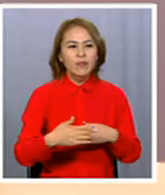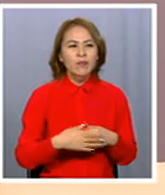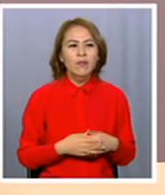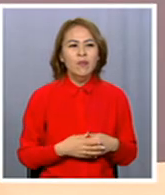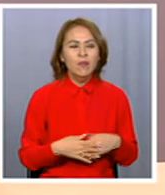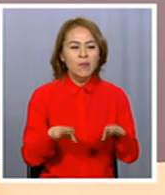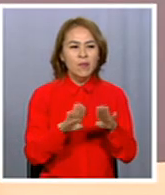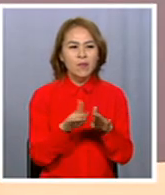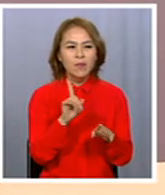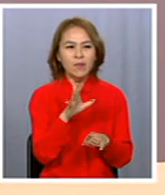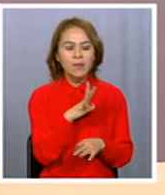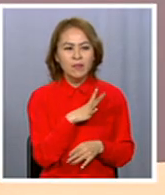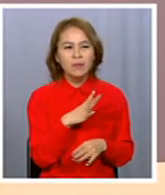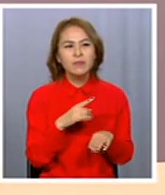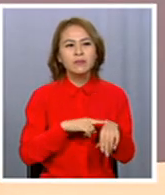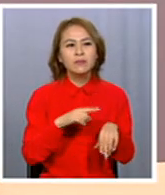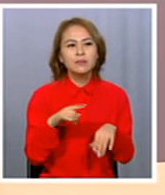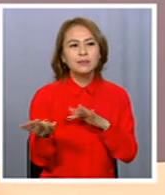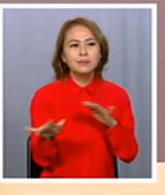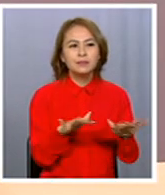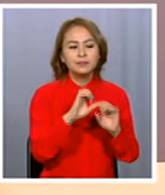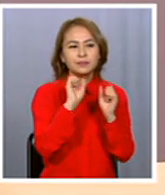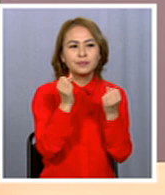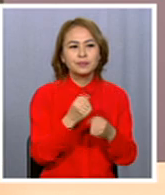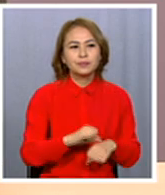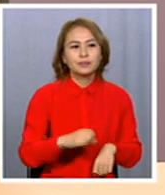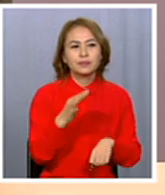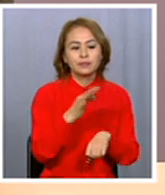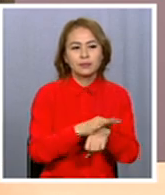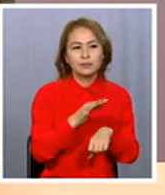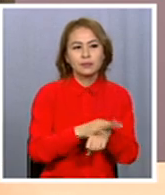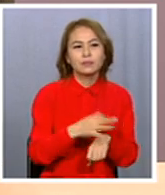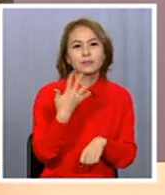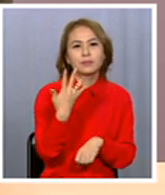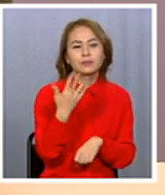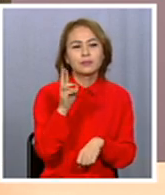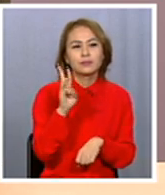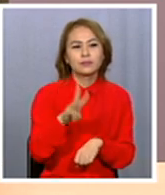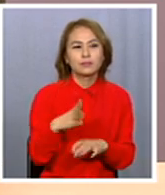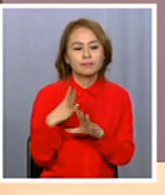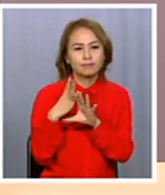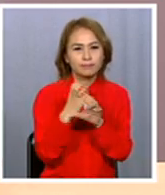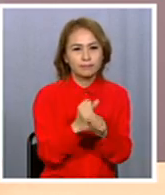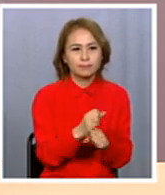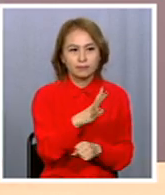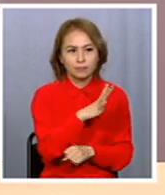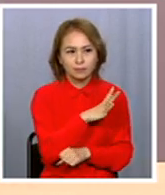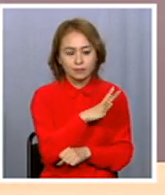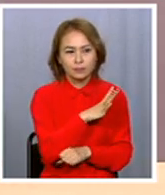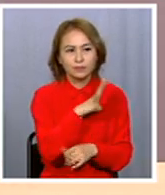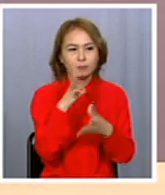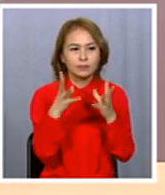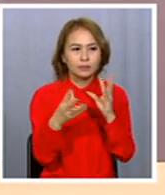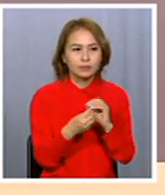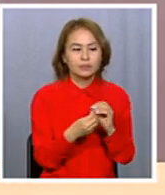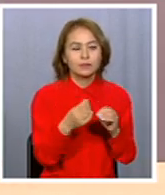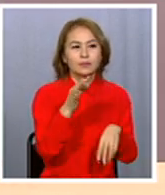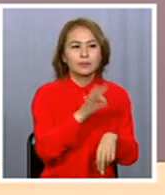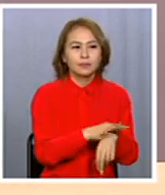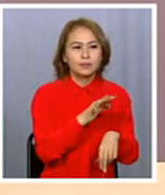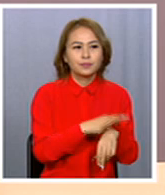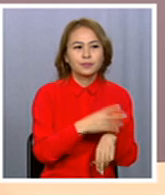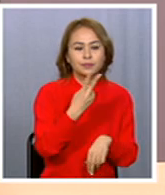жүру үшін қозғалы жылдамдығын сағатына 5 километрге азайтты. Яғни сағатына